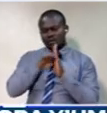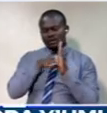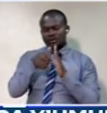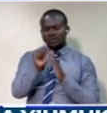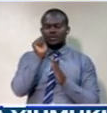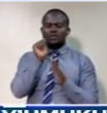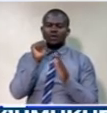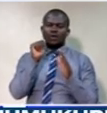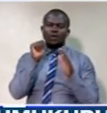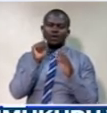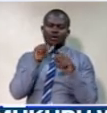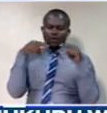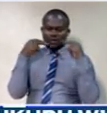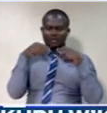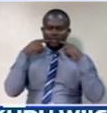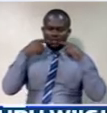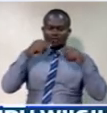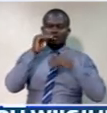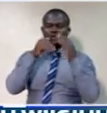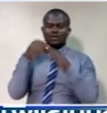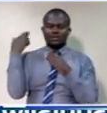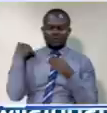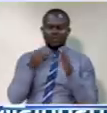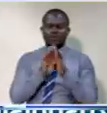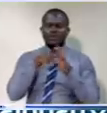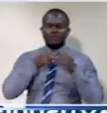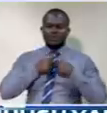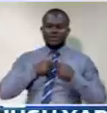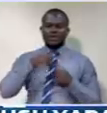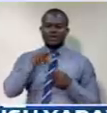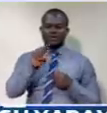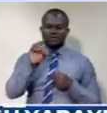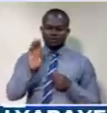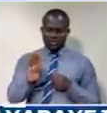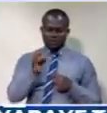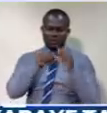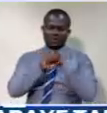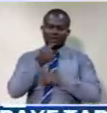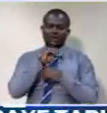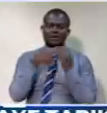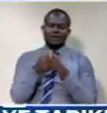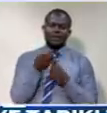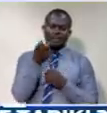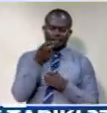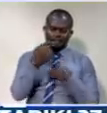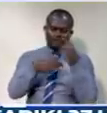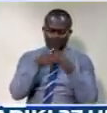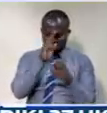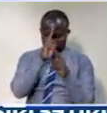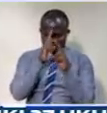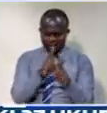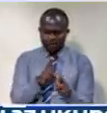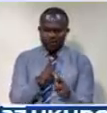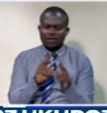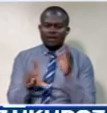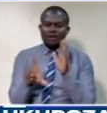hoteli ruzatangazwa n'urwego rushinzwe iterambere mu Rwanda RDB. Ibikorwa by'ubukerarugendo bizakomeza